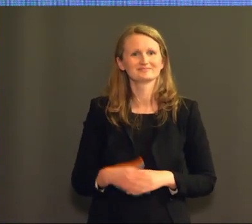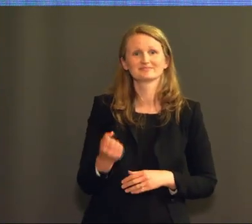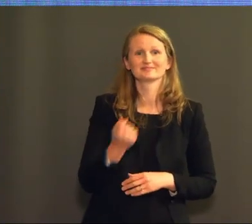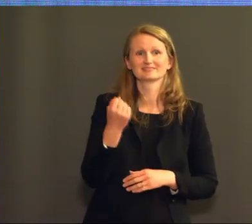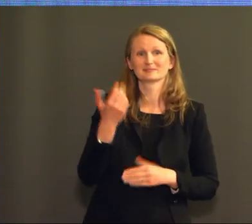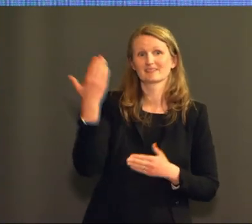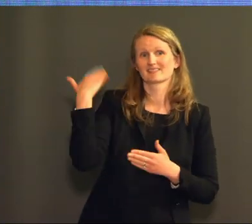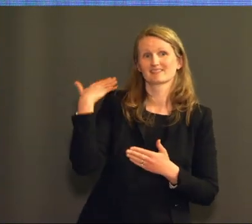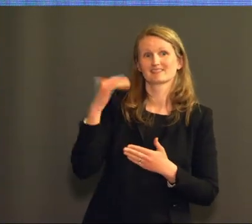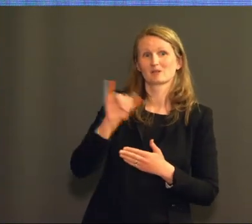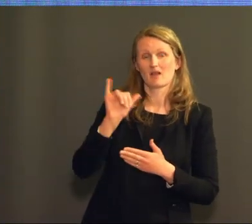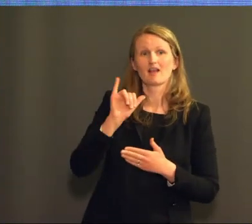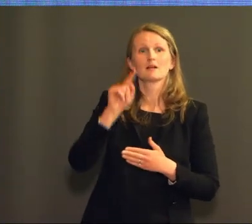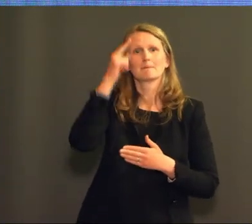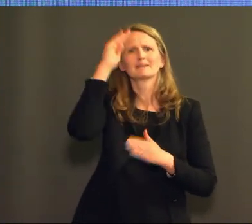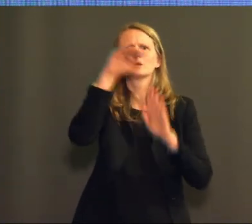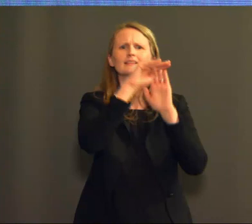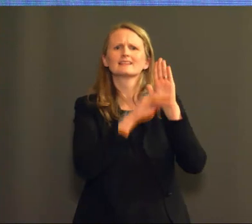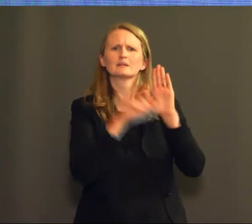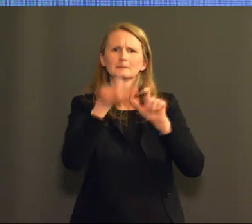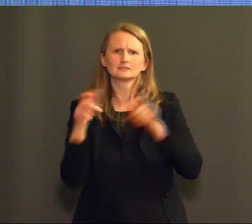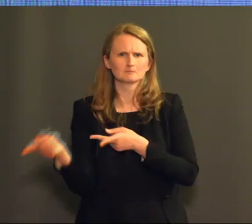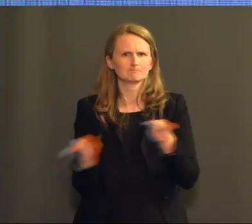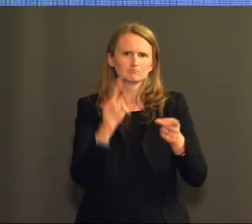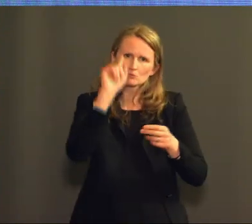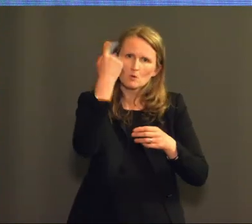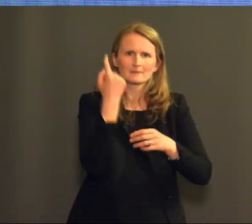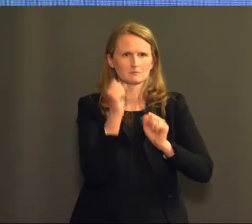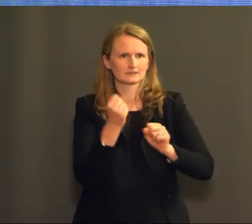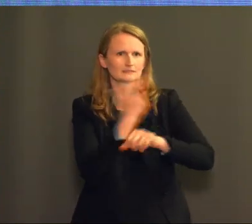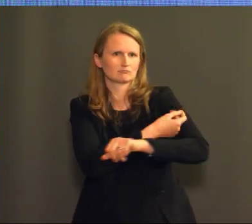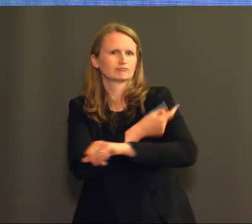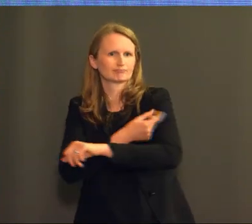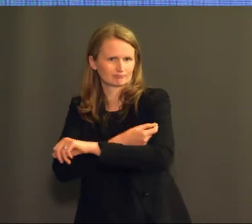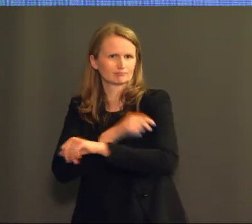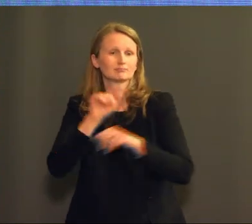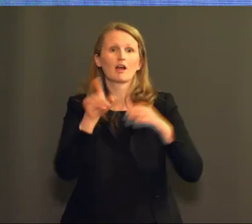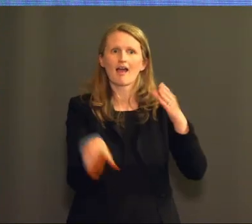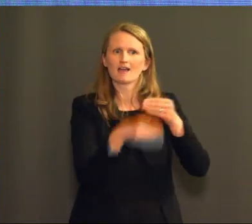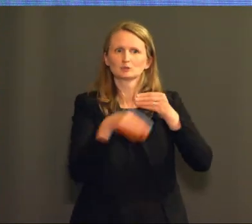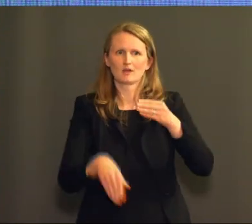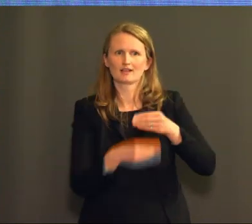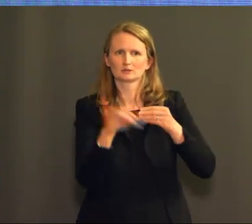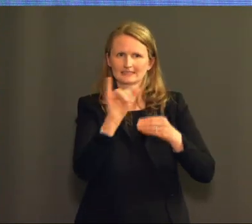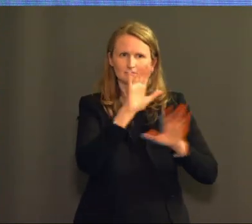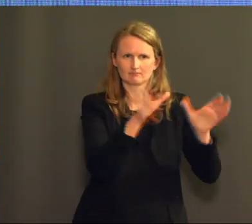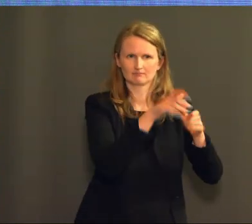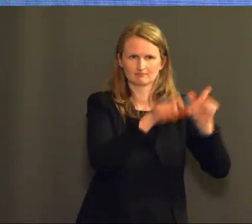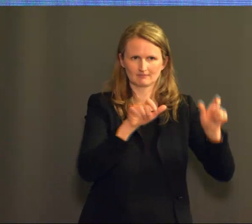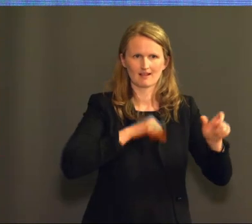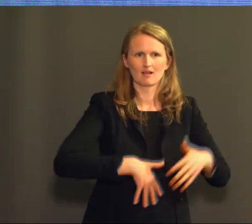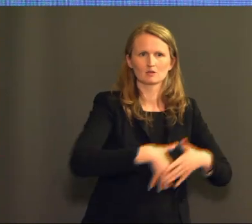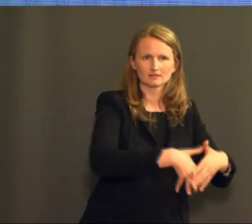agents pénitentiaires et les athlètes olympiques et paralympiques. En effet, en cas d'infection, les